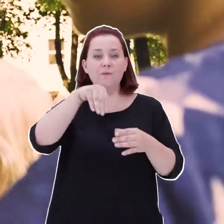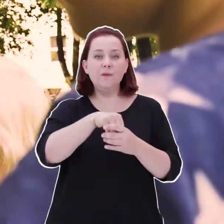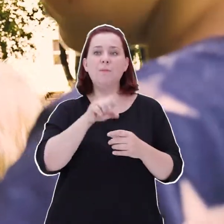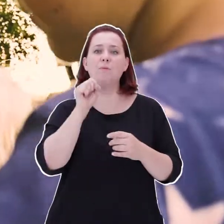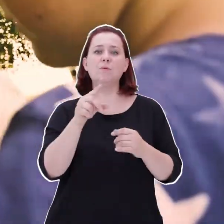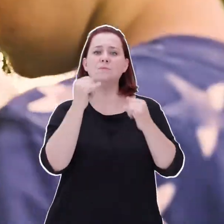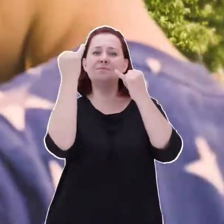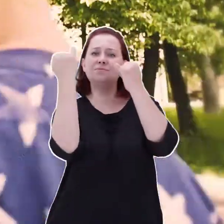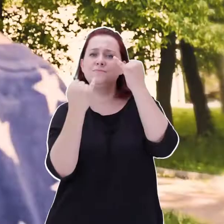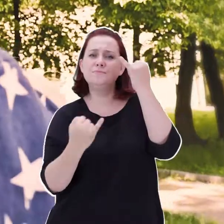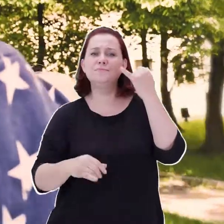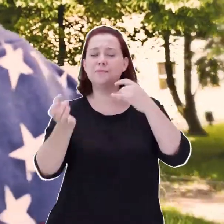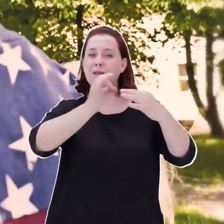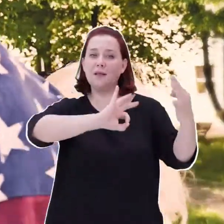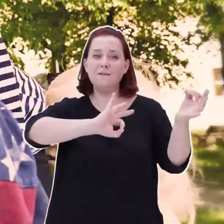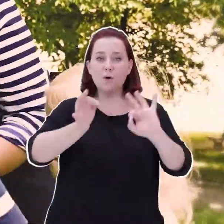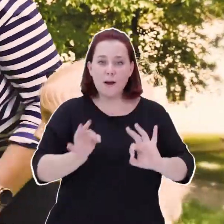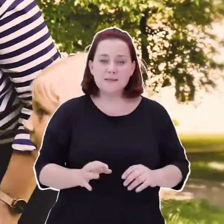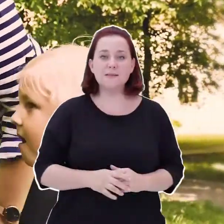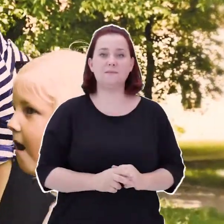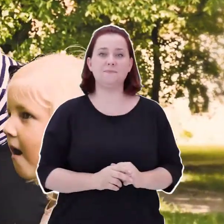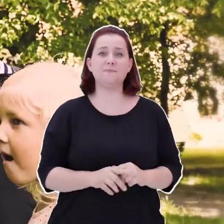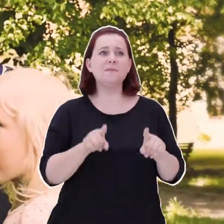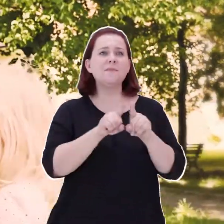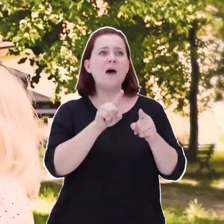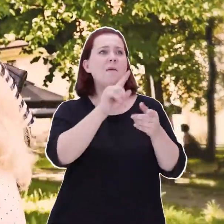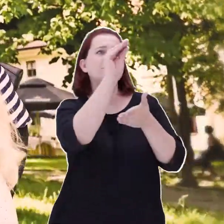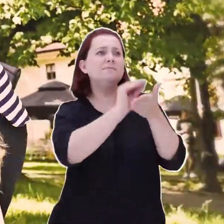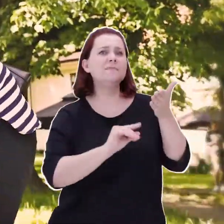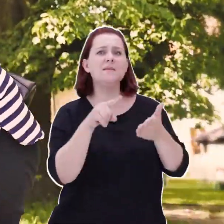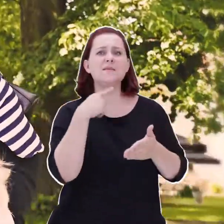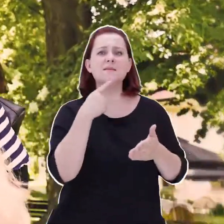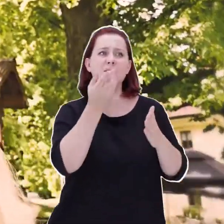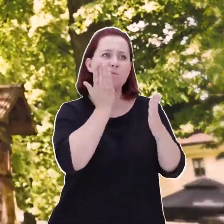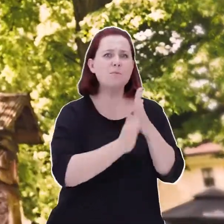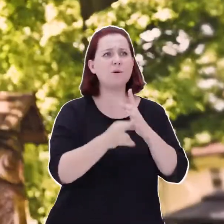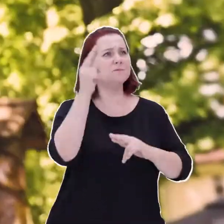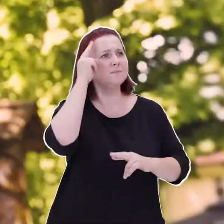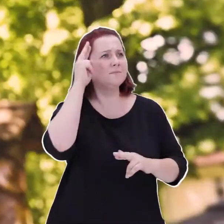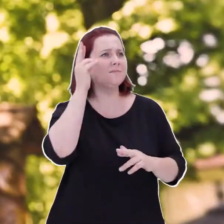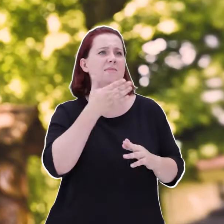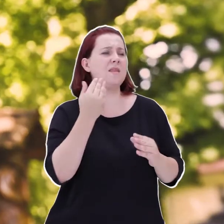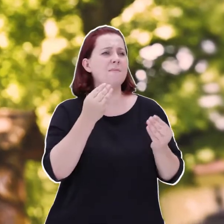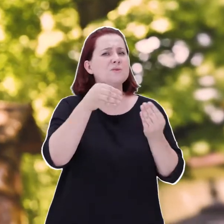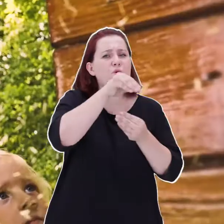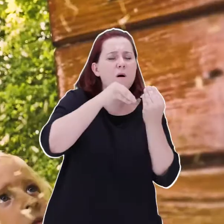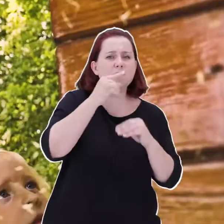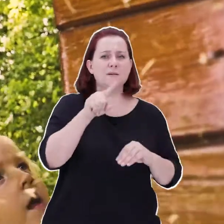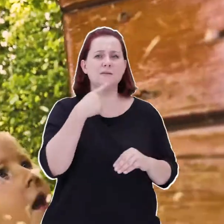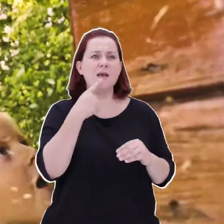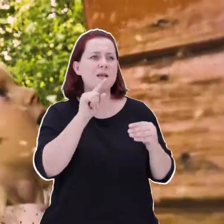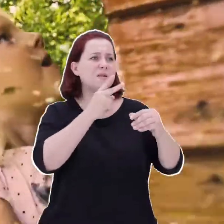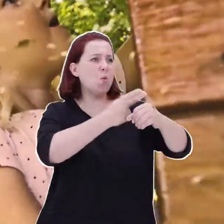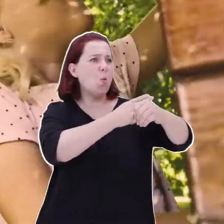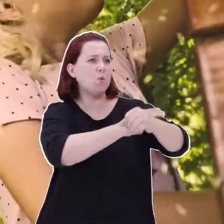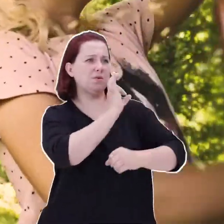się wszelkiego rodzaju informacje. Piszemy tam w sposób zrozumiały, nie używamy języka urzędniczego, po to,